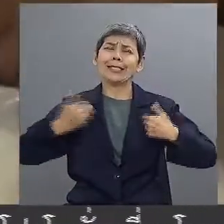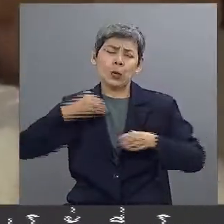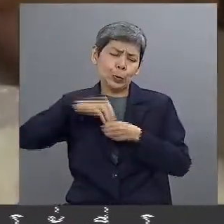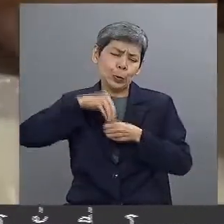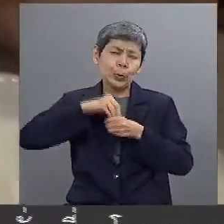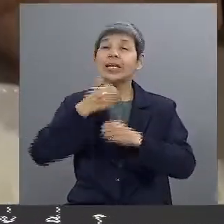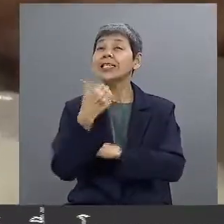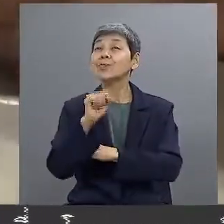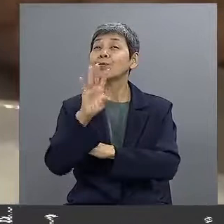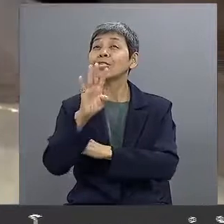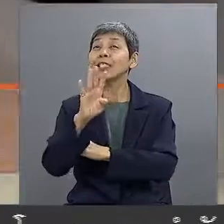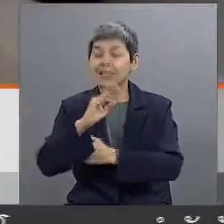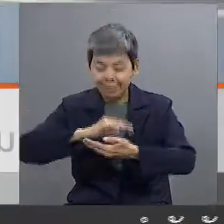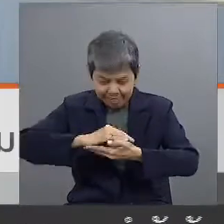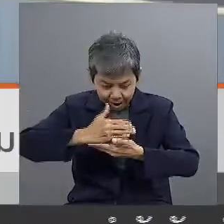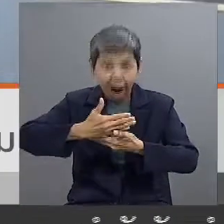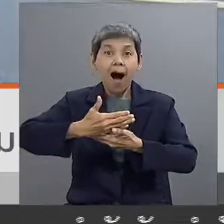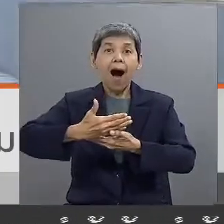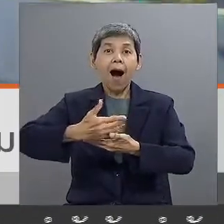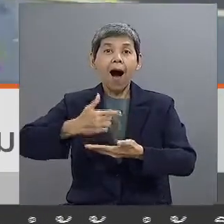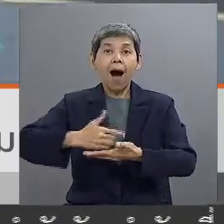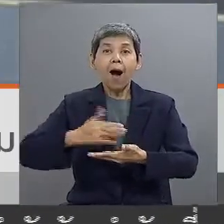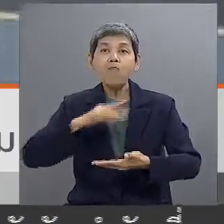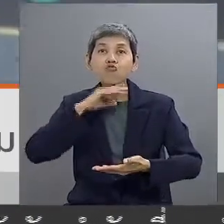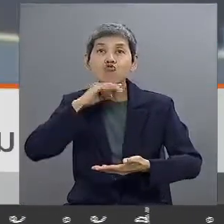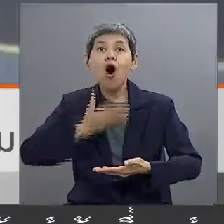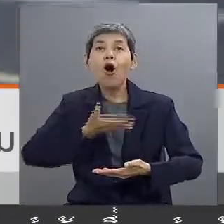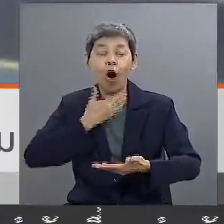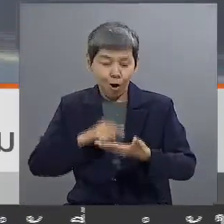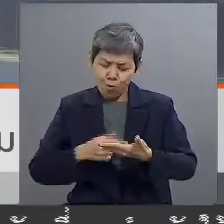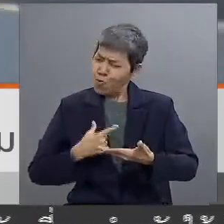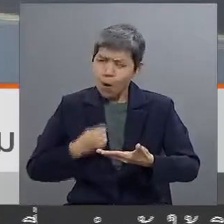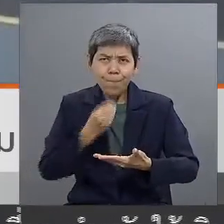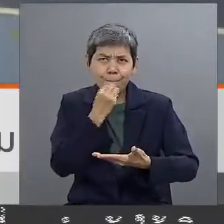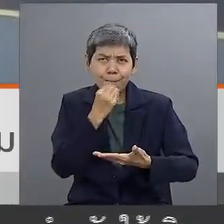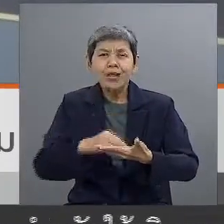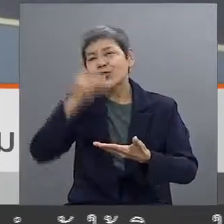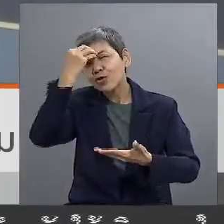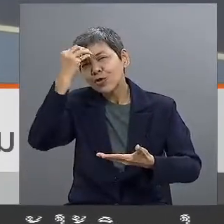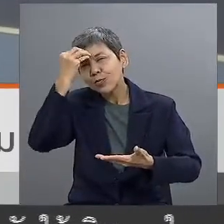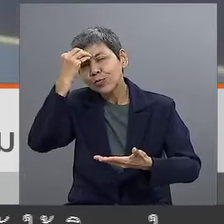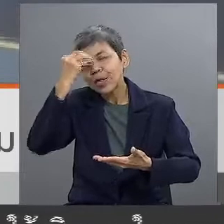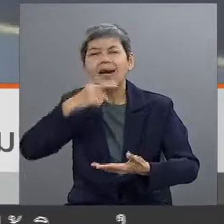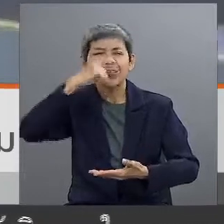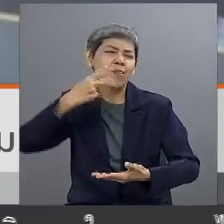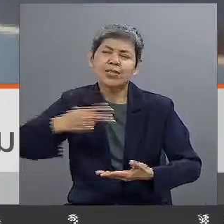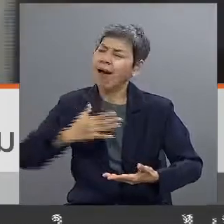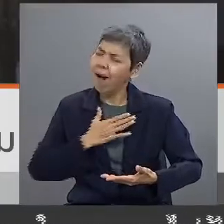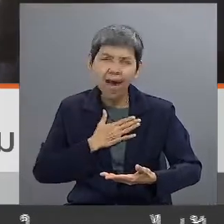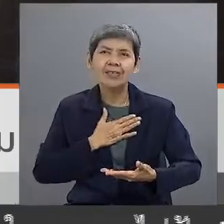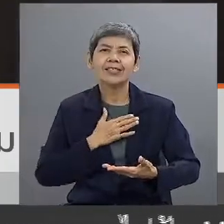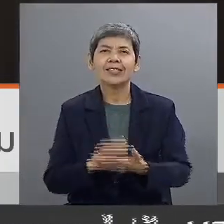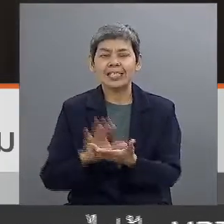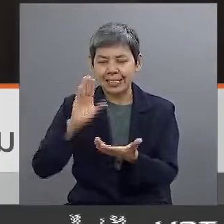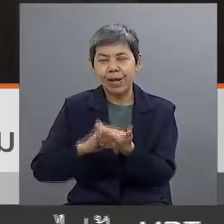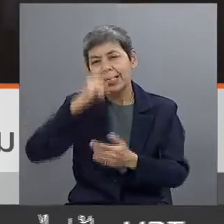เปิดกล่องข้าวมาเจอคอหมูย่างเมนูโปรดของอิซากะชาวญี่ปุ่นผู้รักภาษาไทยเจ้าของเพจบันทึกภาษาไทยของผ